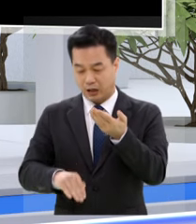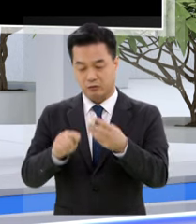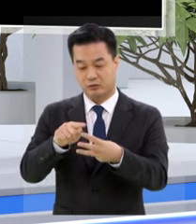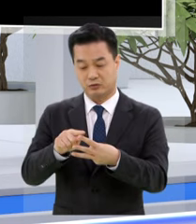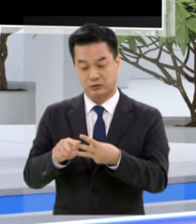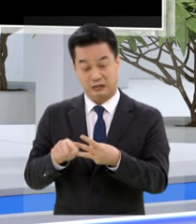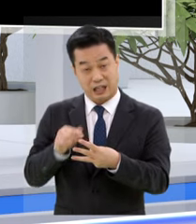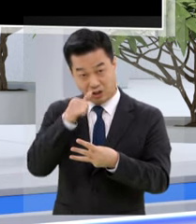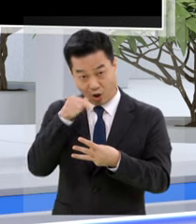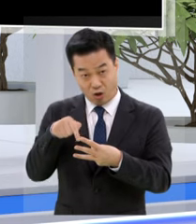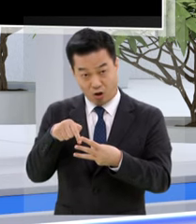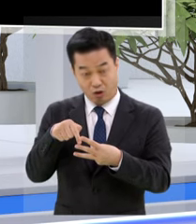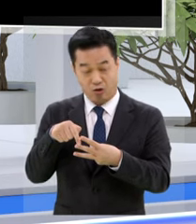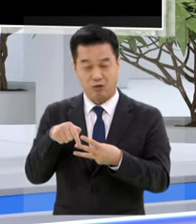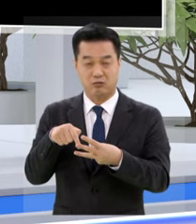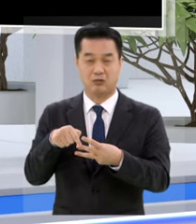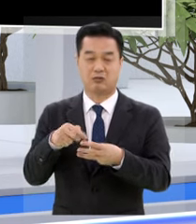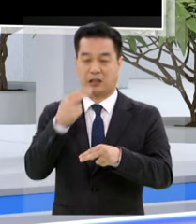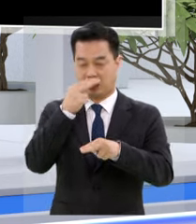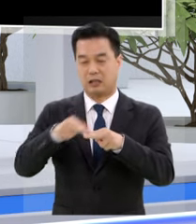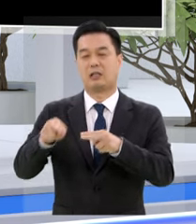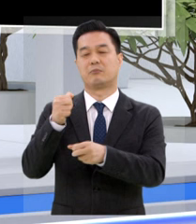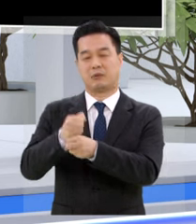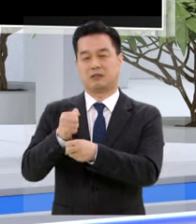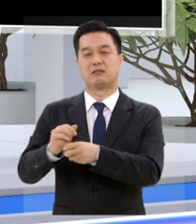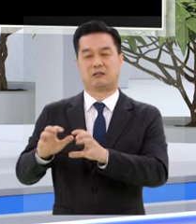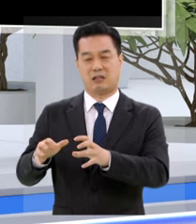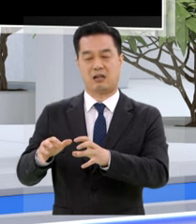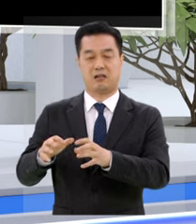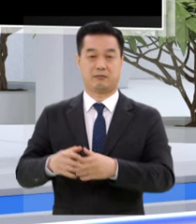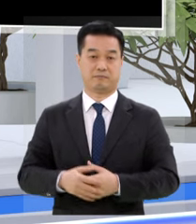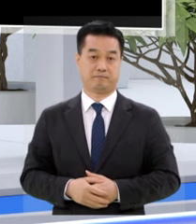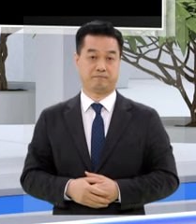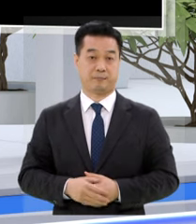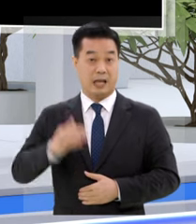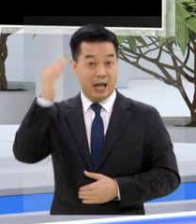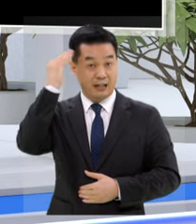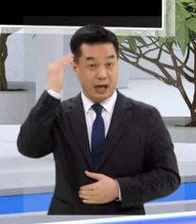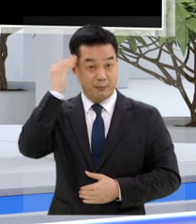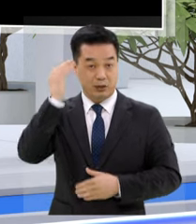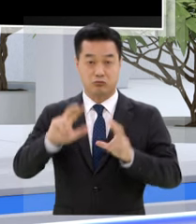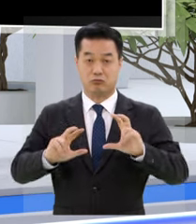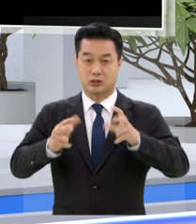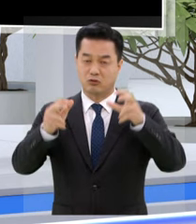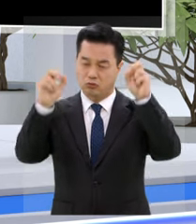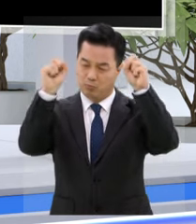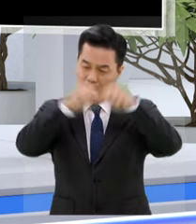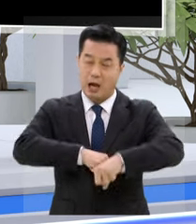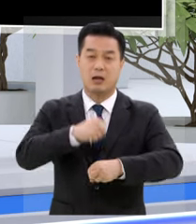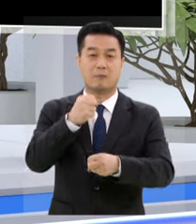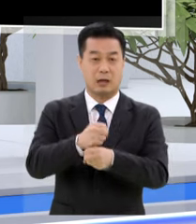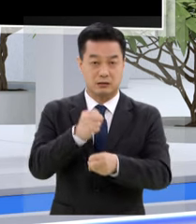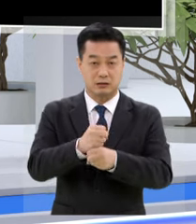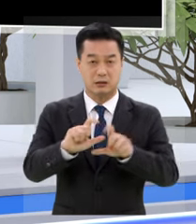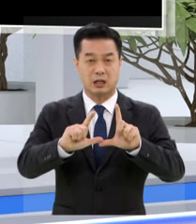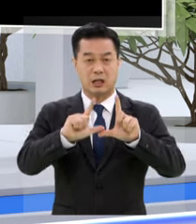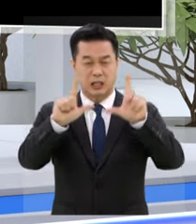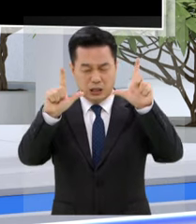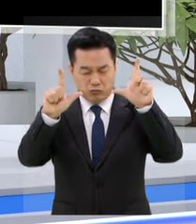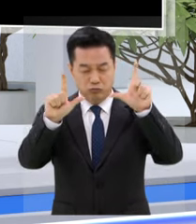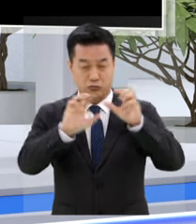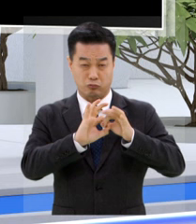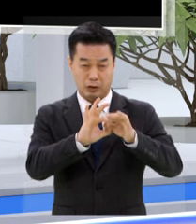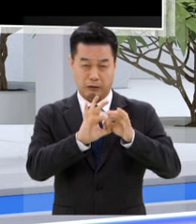나라는 모두 산유국 있니다 대한민국은 지구를 망치는 기후 악당이